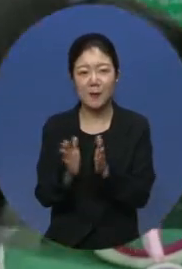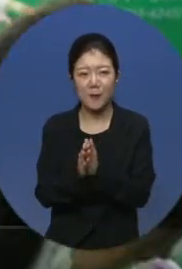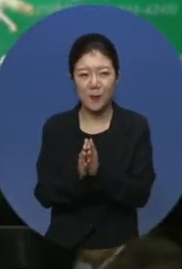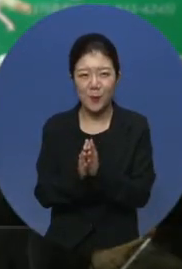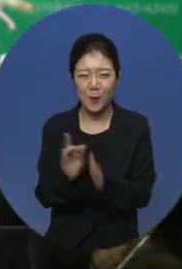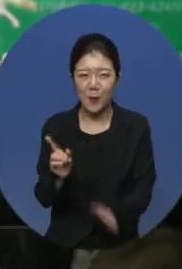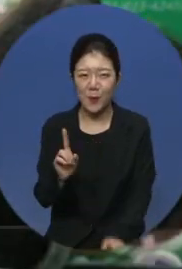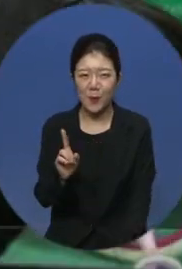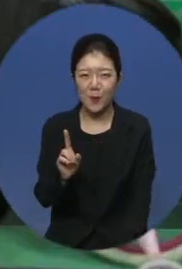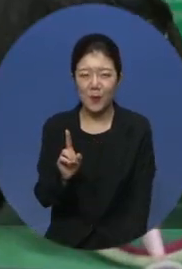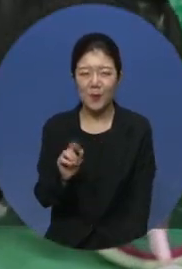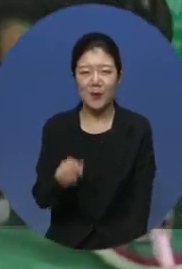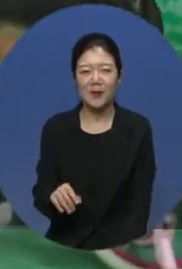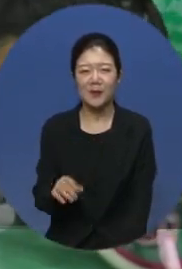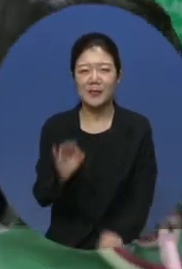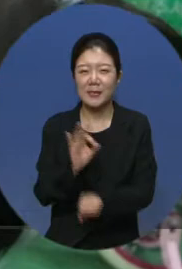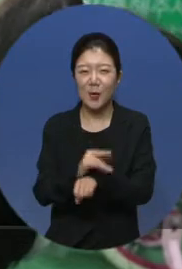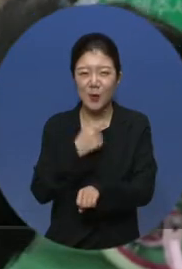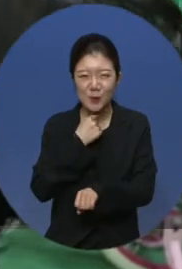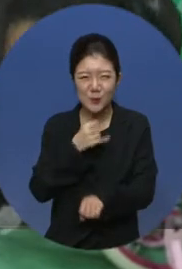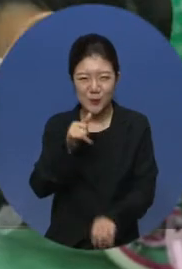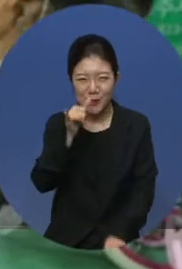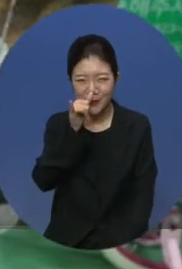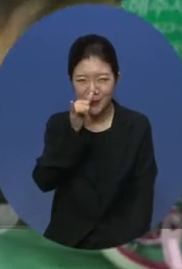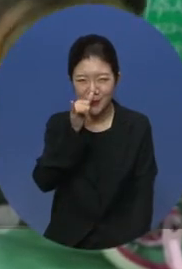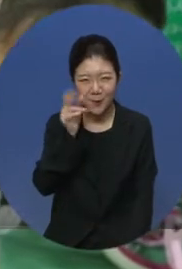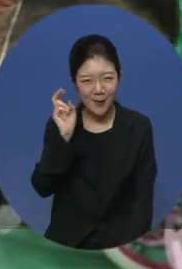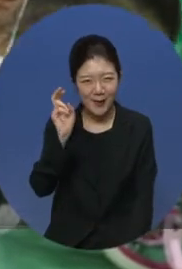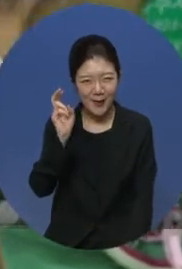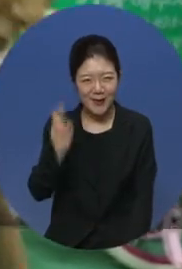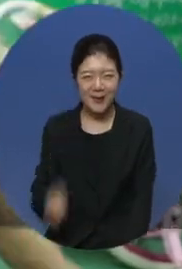그래도, 뭐 사고 싶은 게 막 있을 것 같은데, 그래도.